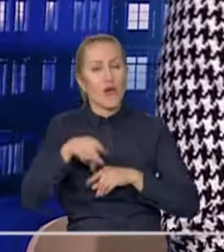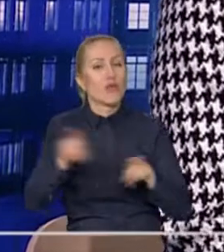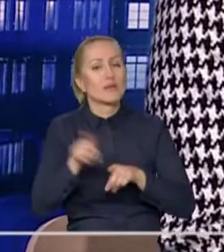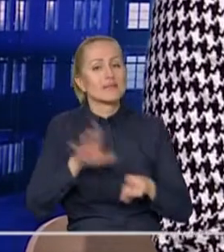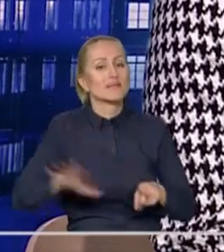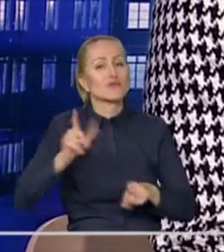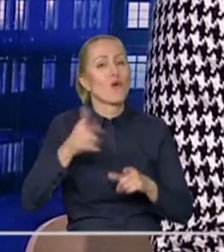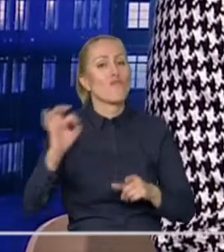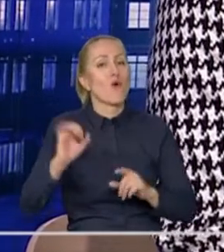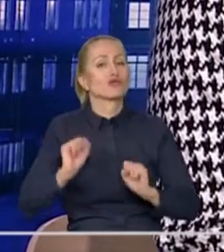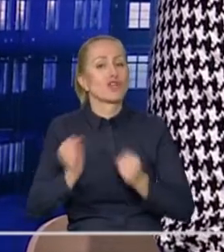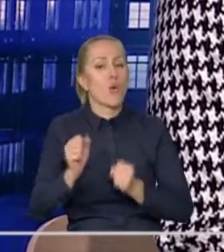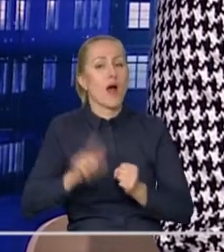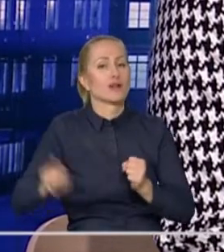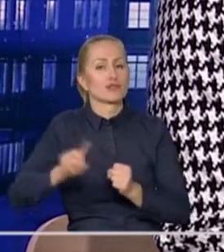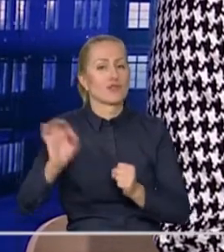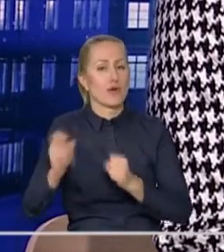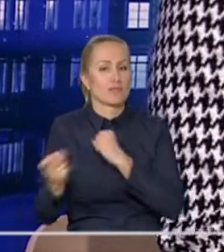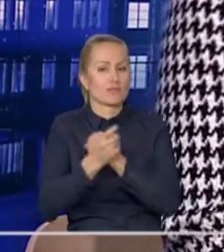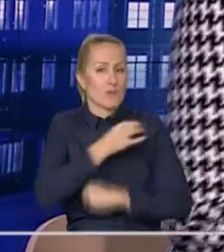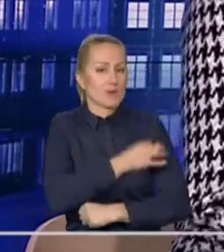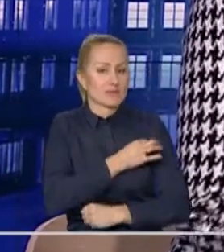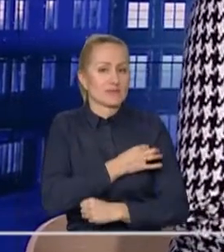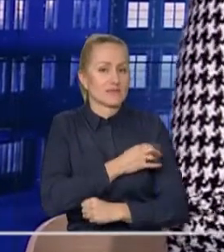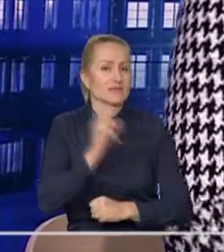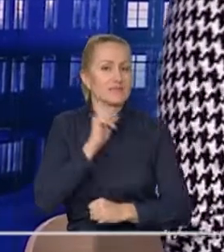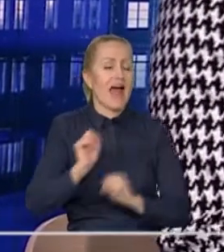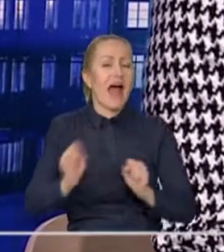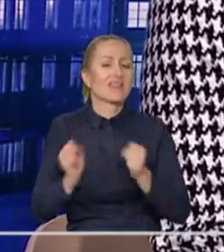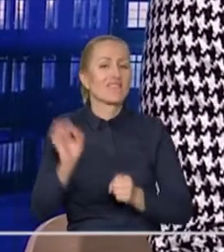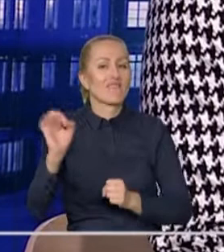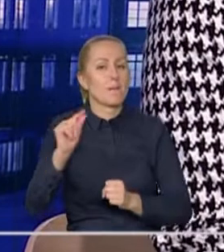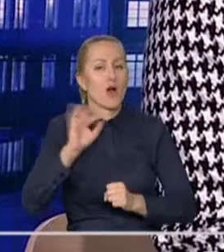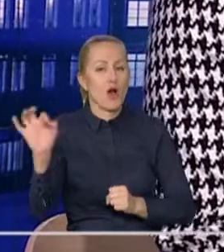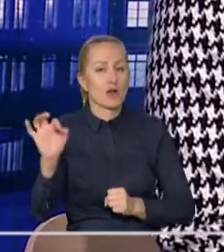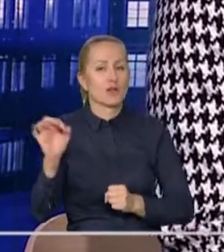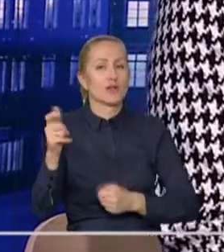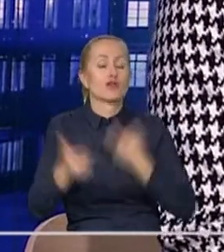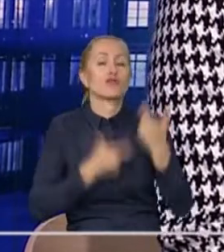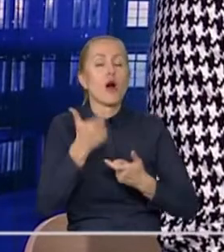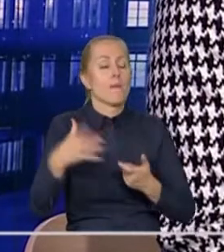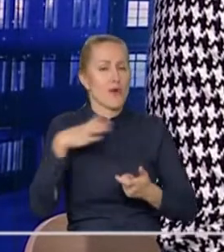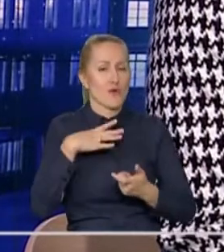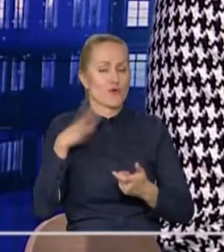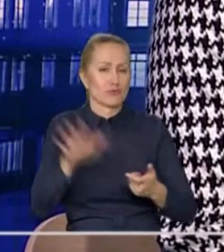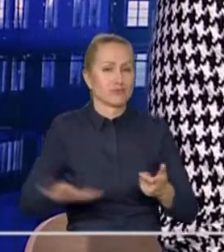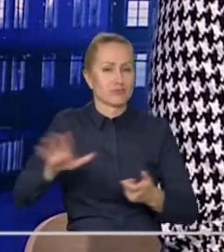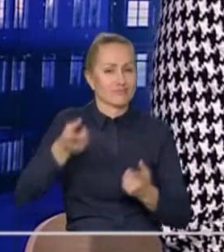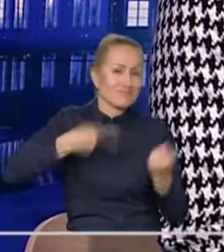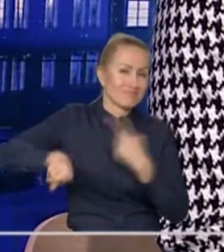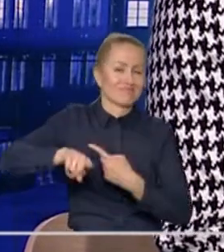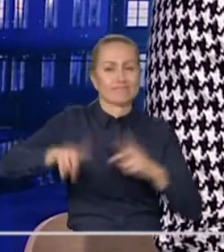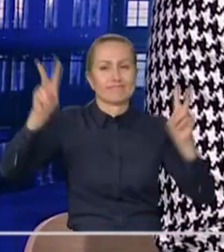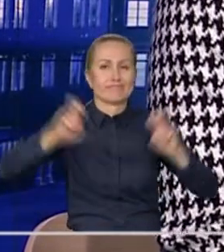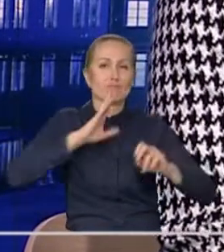przez działaczy, którzy, czy jak to można powiedzieć, aktywistów Platformy Obywatelskiej, którzy na tej granicy odstawiali,